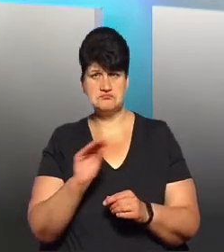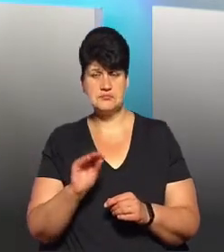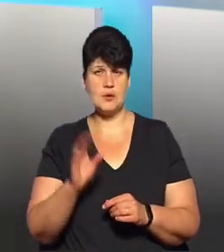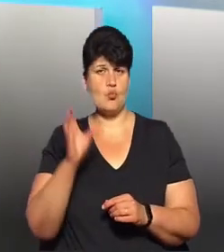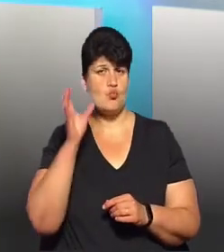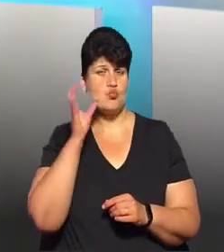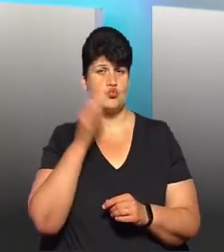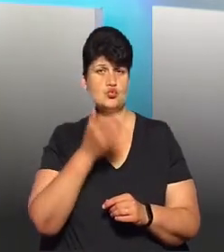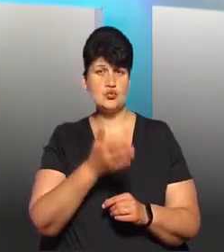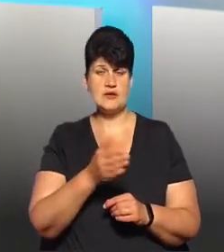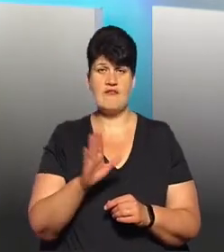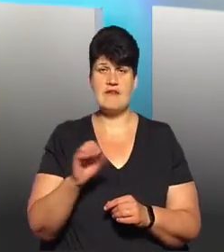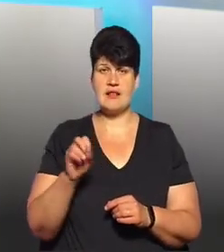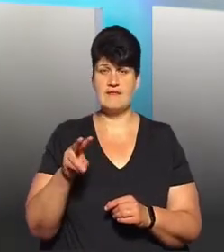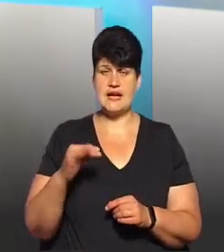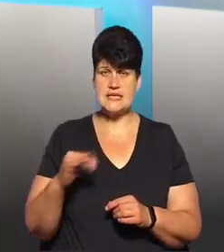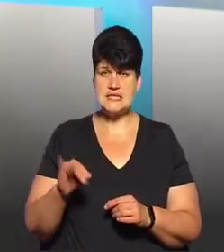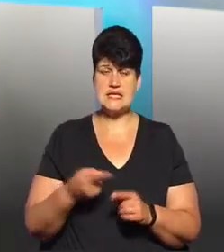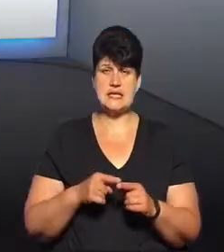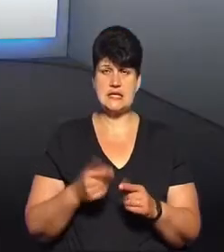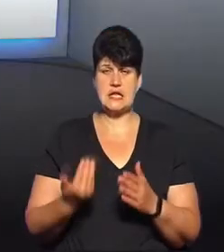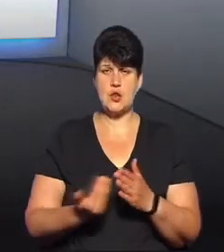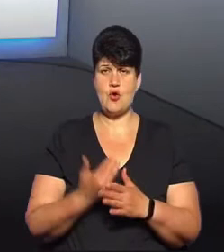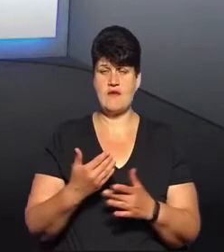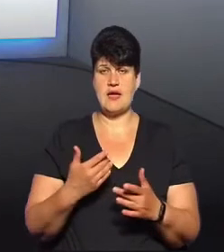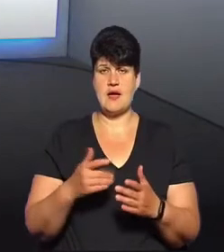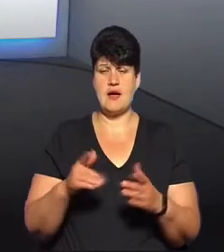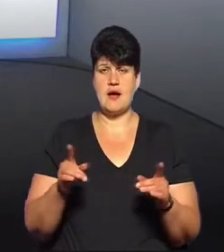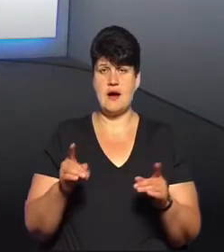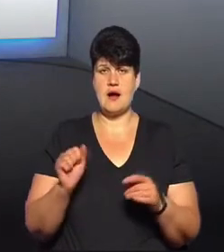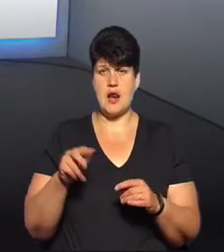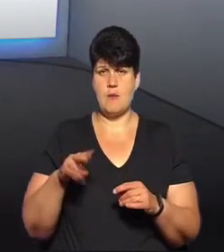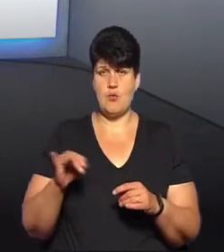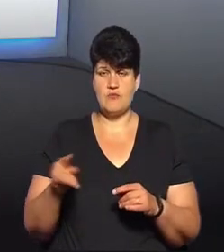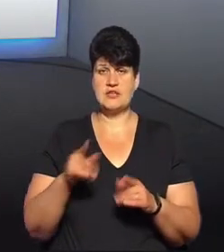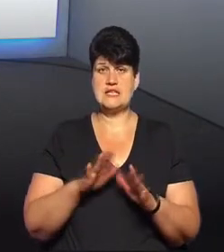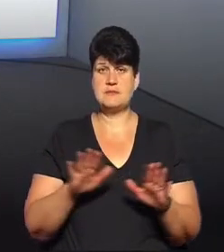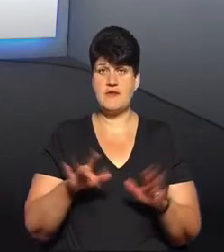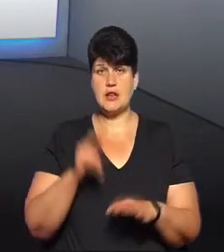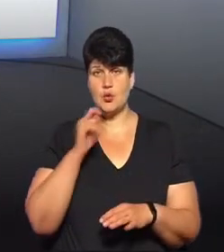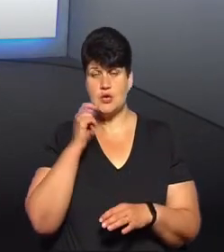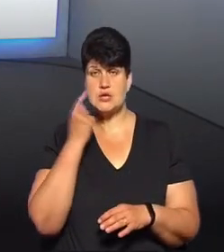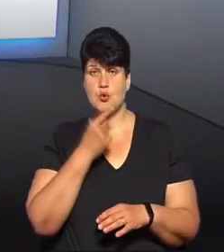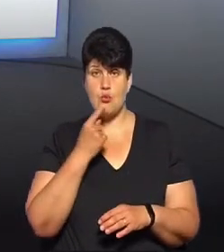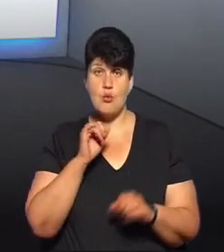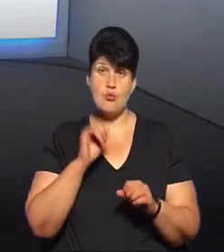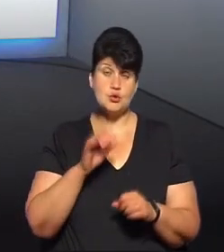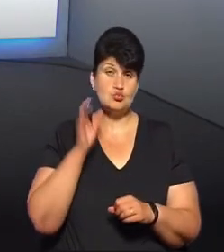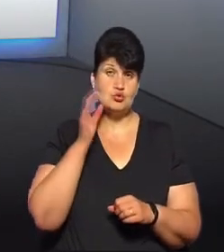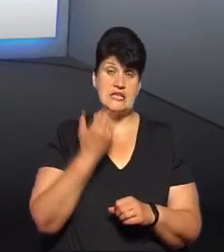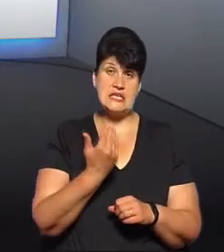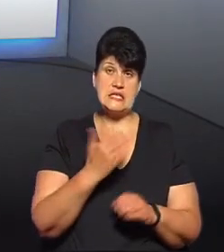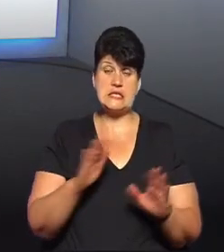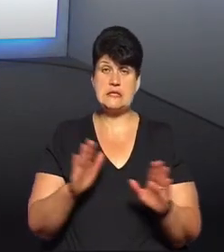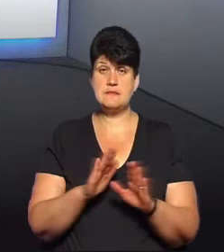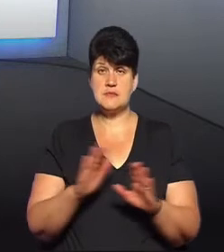West взагалі там свій новий альбом почали з треку, почали з того, що вони заспівали пісню українською мовою. Можна послухати їхню пісню Put In